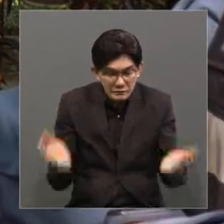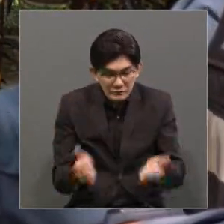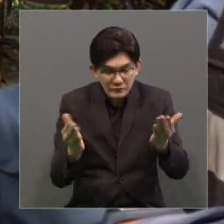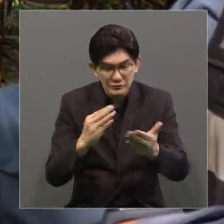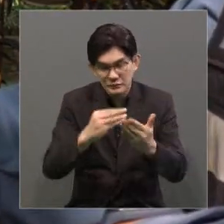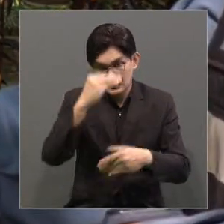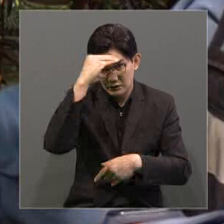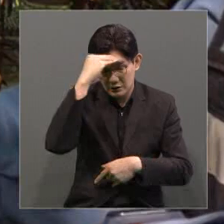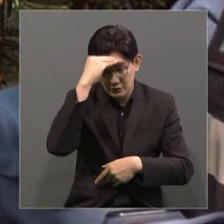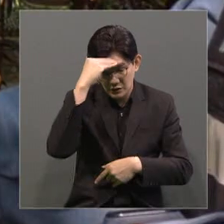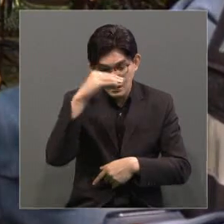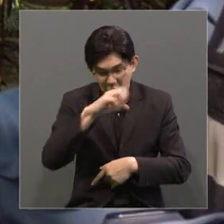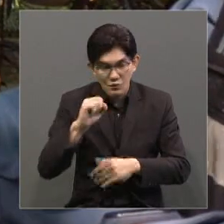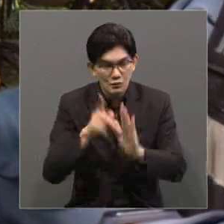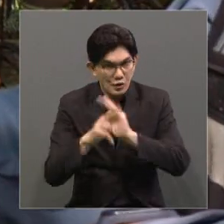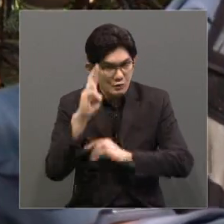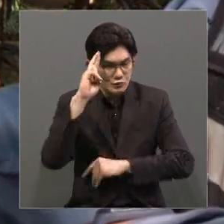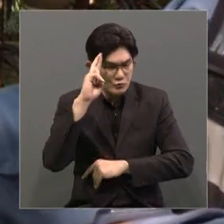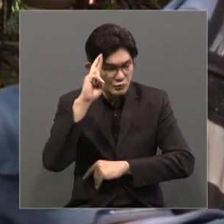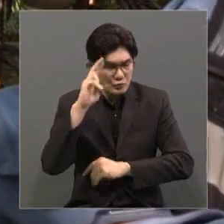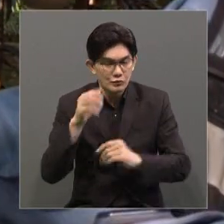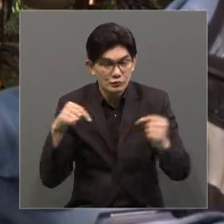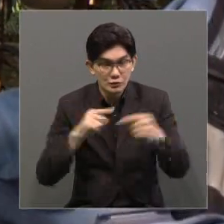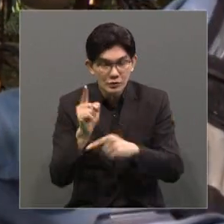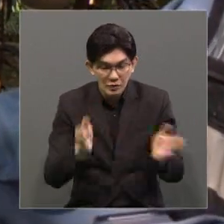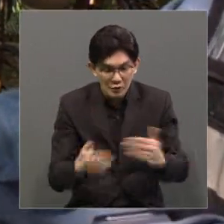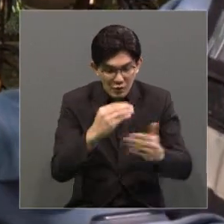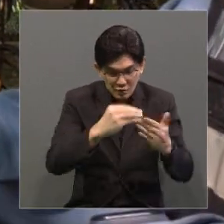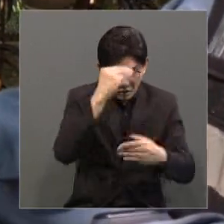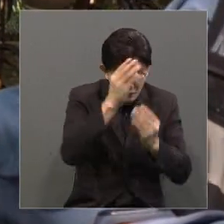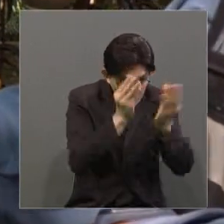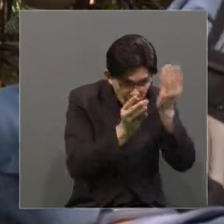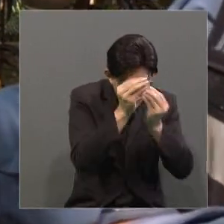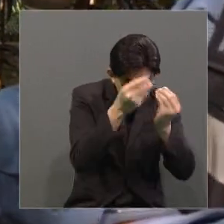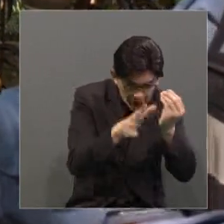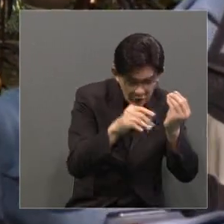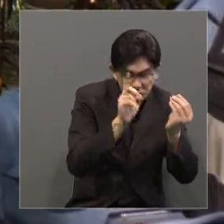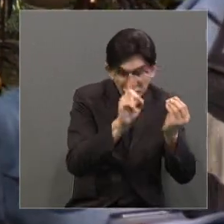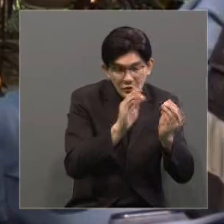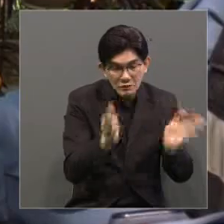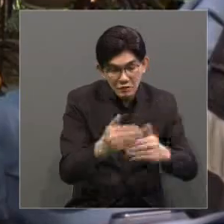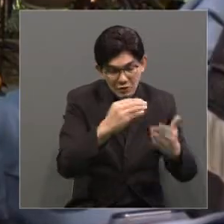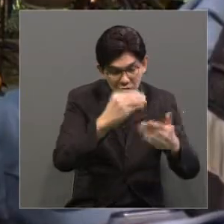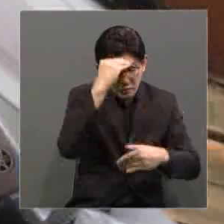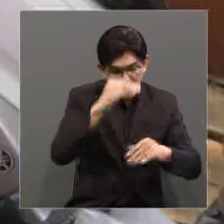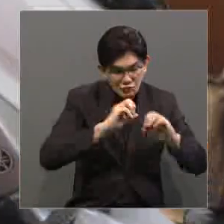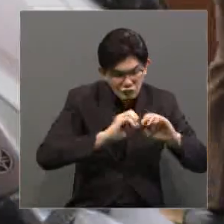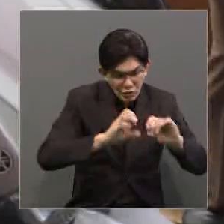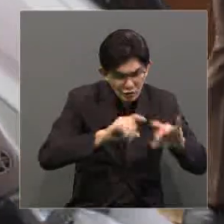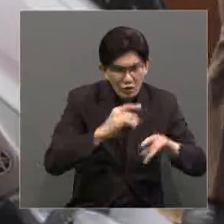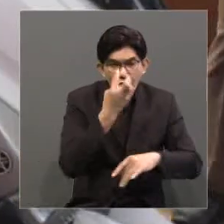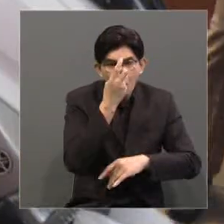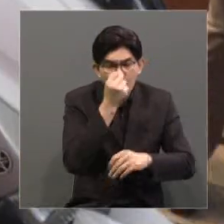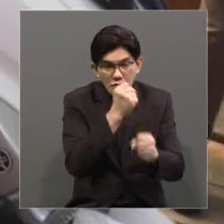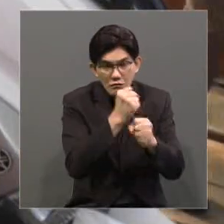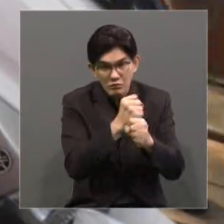านั้นได้นำทักษะความรู้ที่เขาใช้ในห้องเรียนเรียนในห้องเรียนนะครับโดยห้องเรียนนั้นคุณครูก็จะจำลองสถ